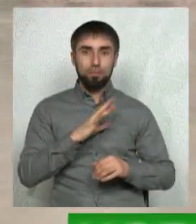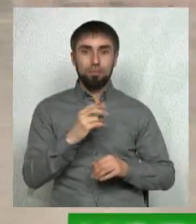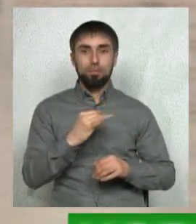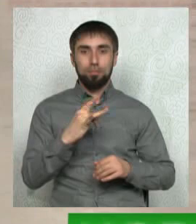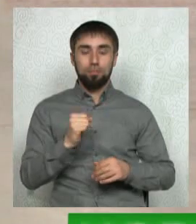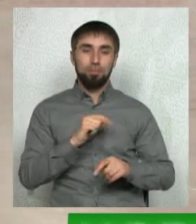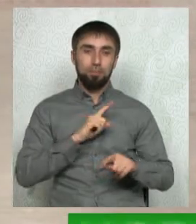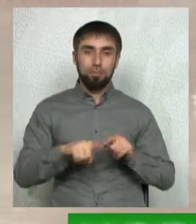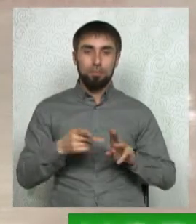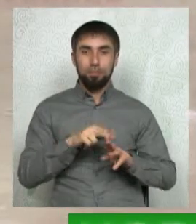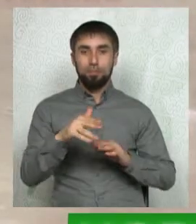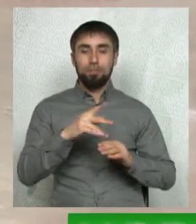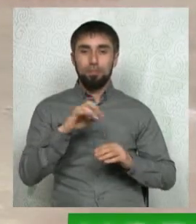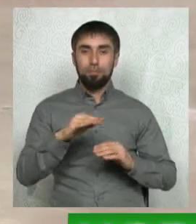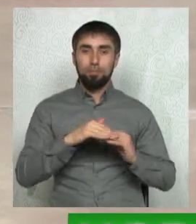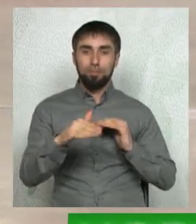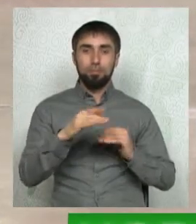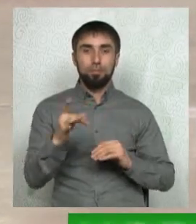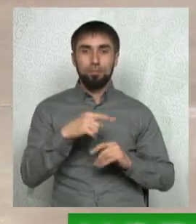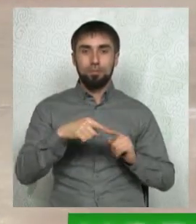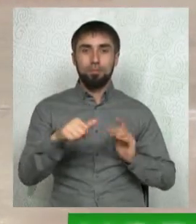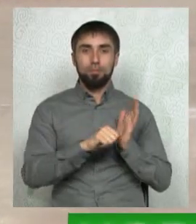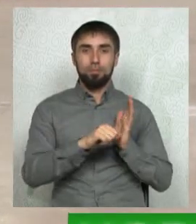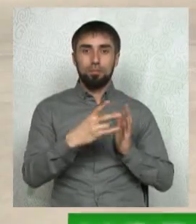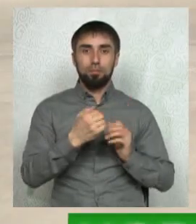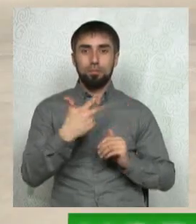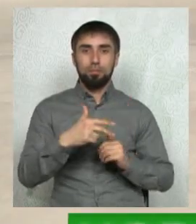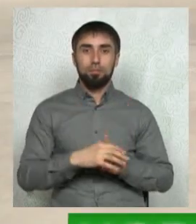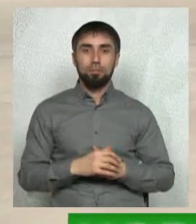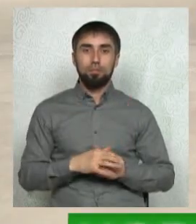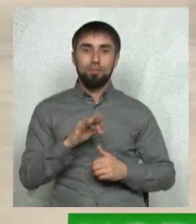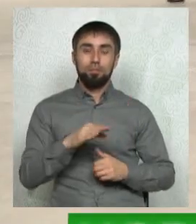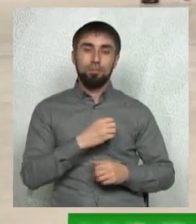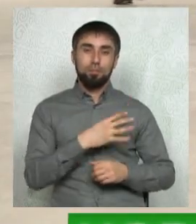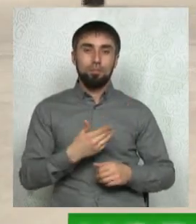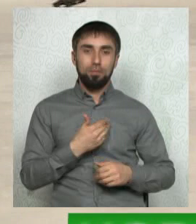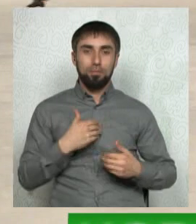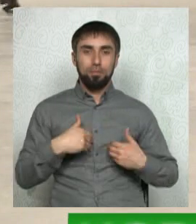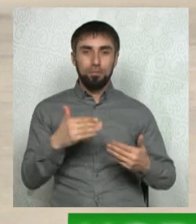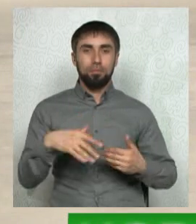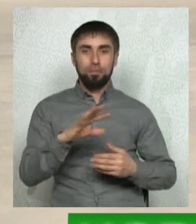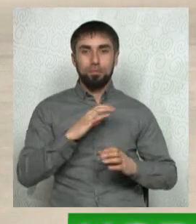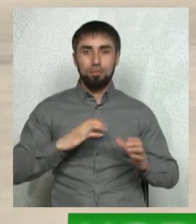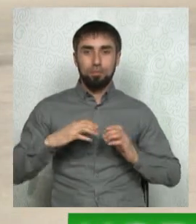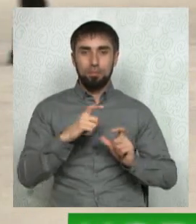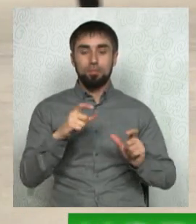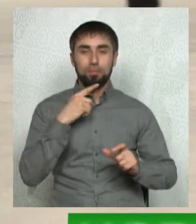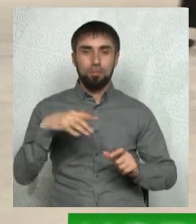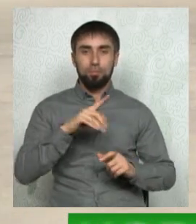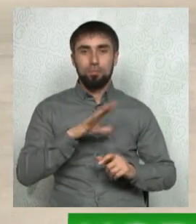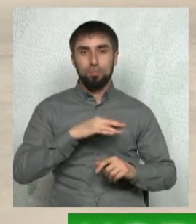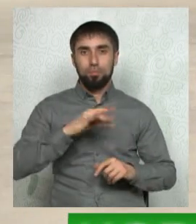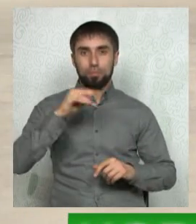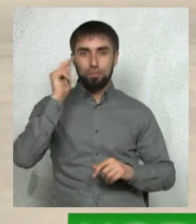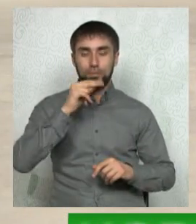Быстро заполнили ледовую площадку размером 60 на 30. От души хочу поздравить всех студентов России, чтобы они